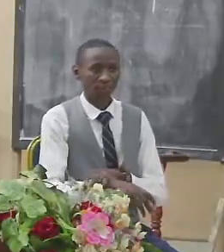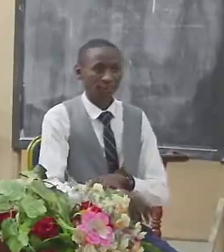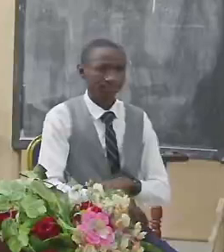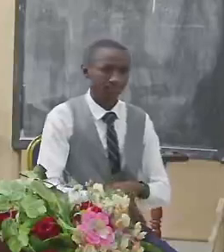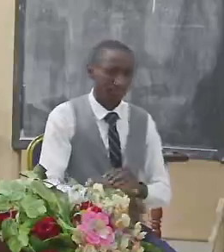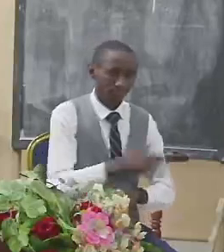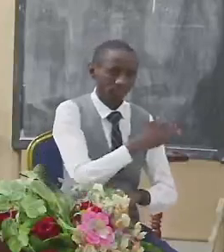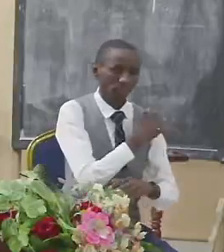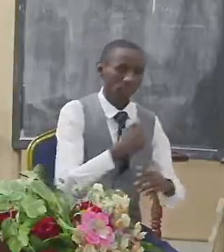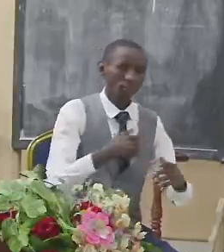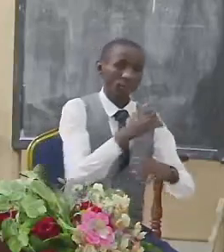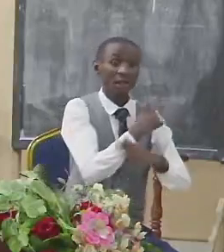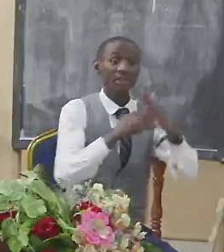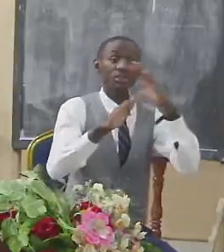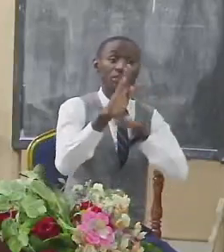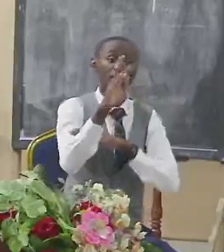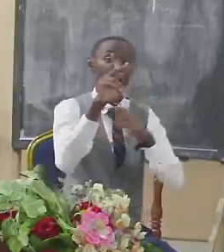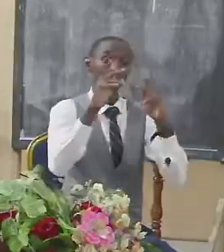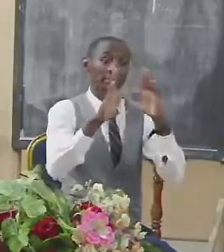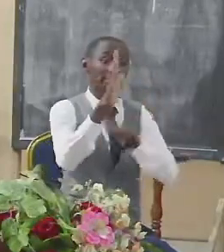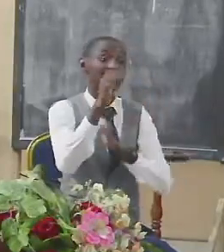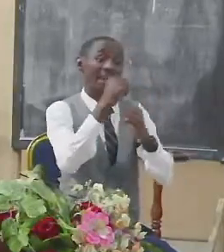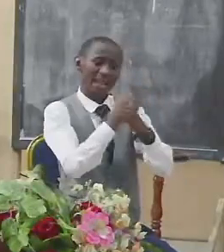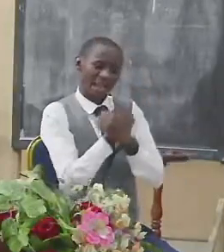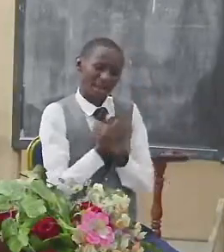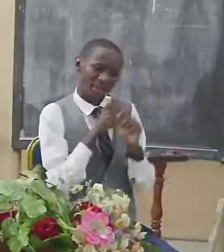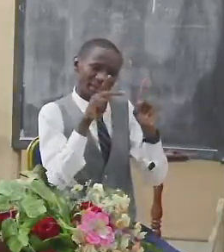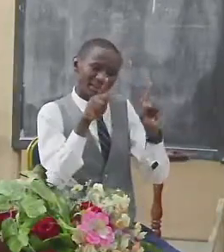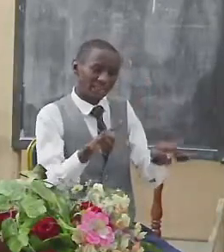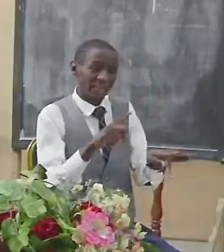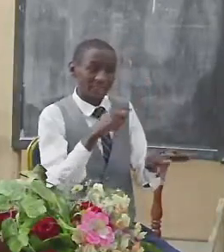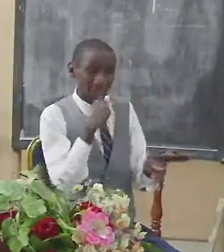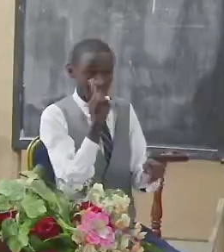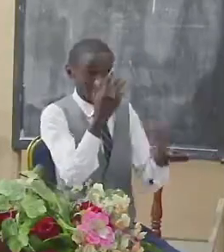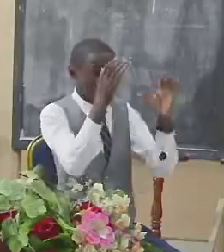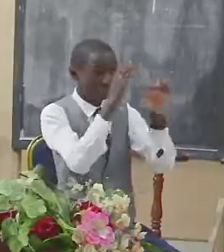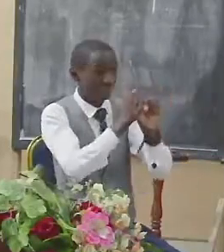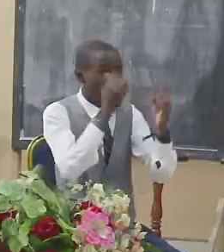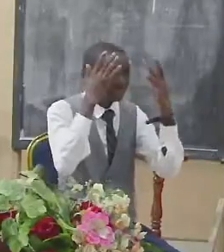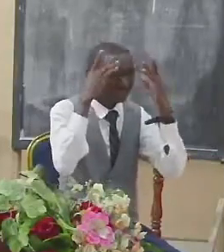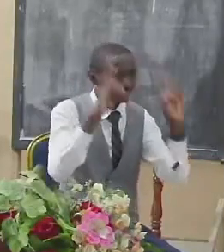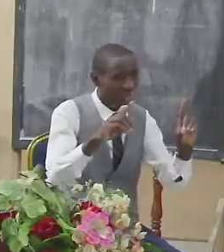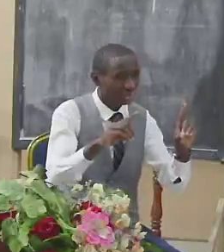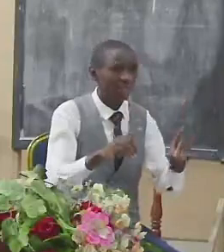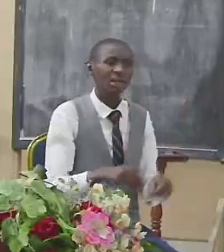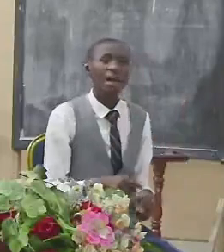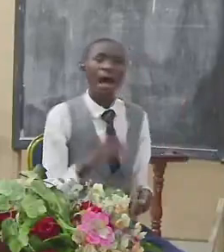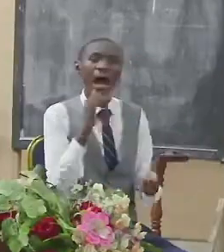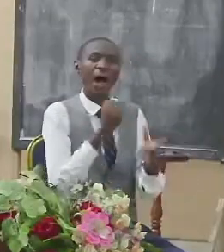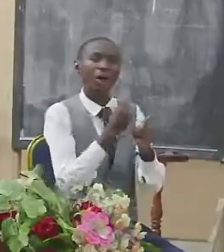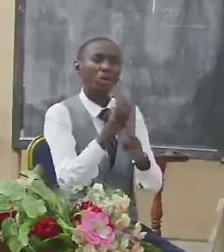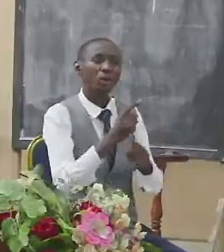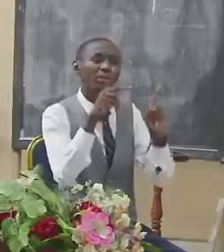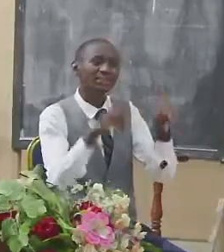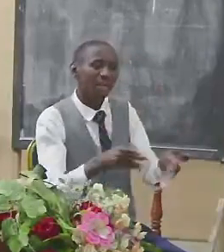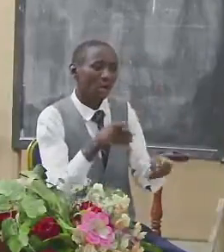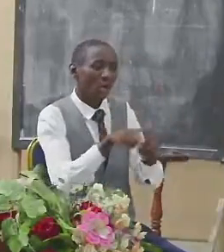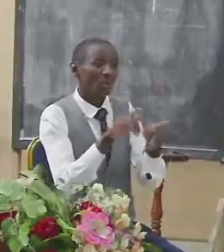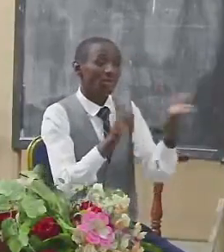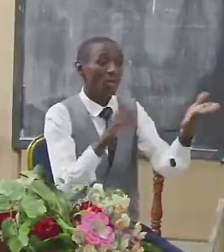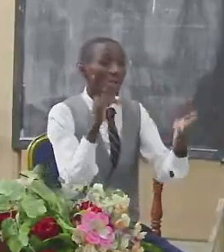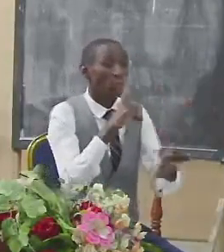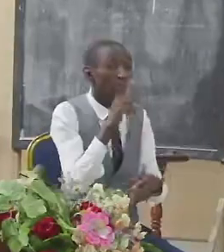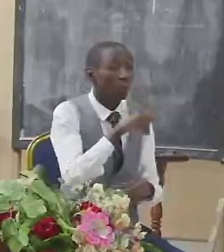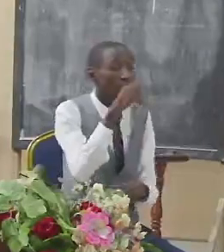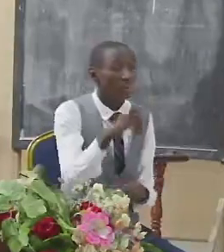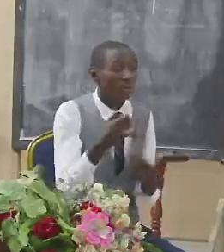Et Dieu aime des gens comme ça. Na Mungu anapenda watu hivyo. Chaque qui prend des décisions. Watu wenye wanakamata makusudio. Sasa wale watu biko wapi leo?